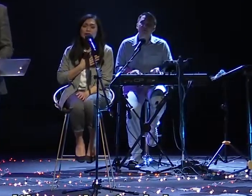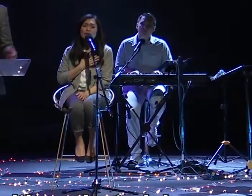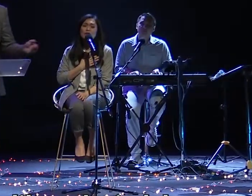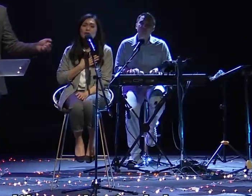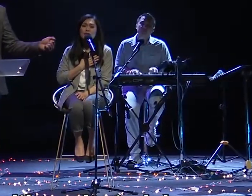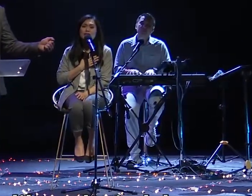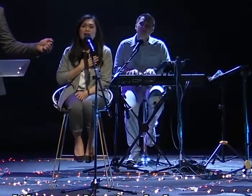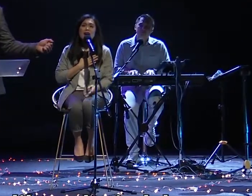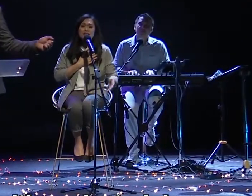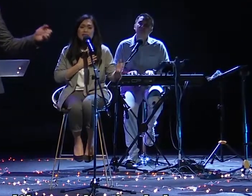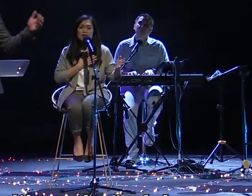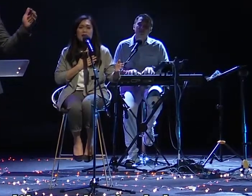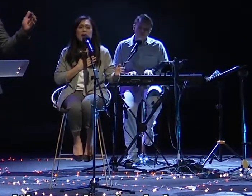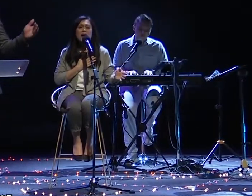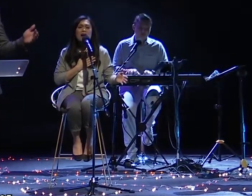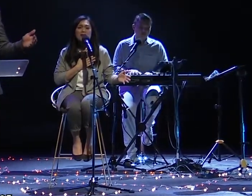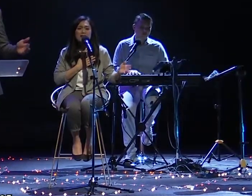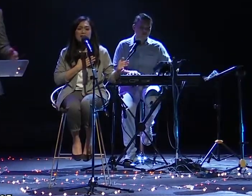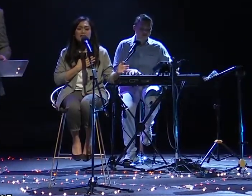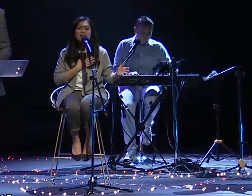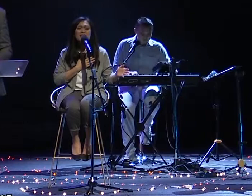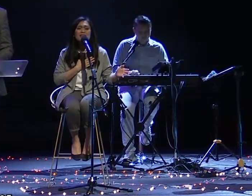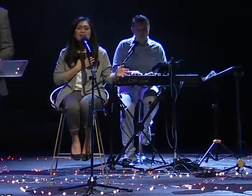jadikan aku indah. Terima